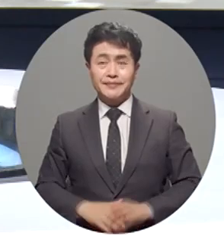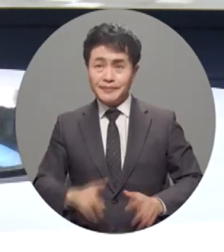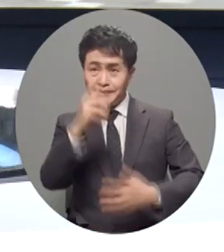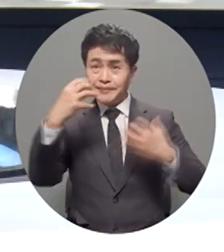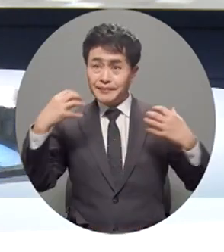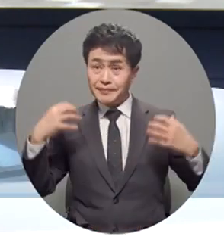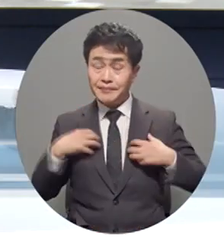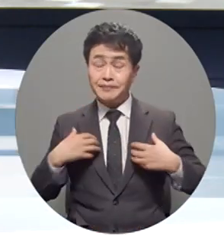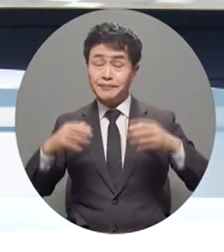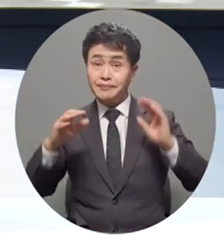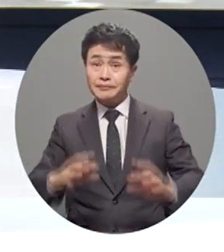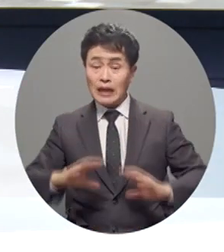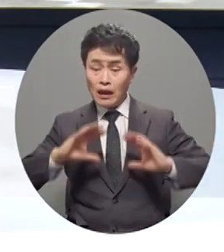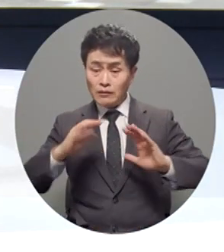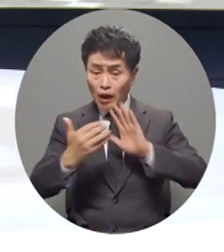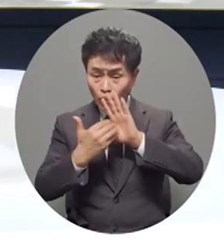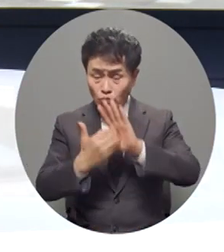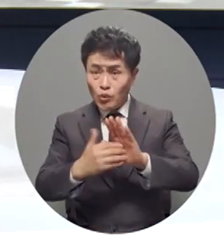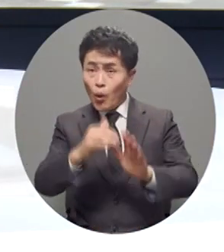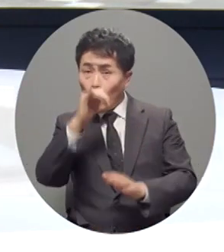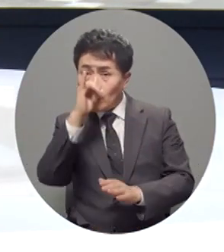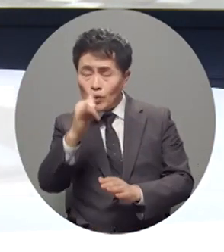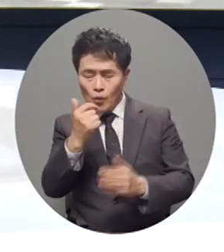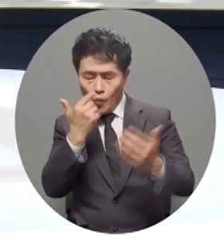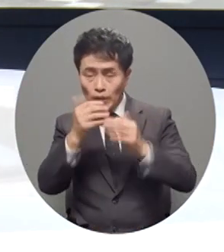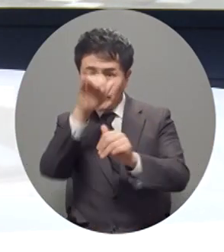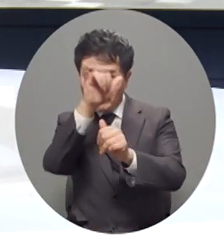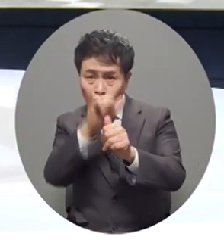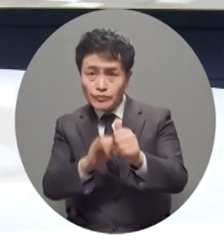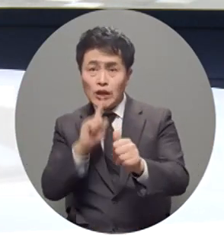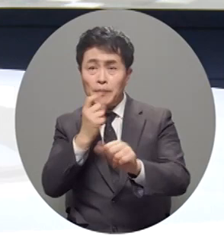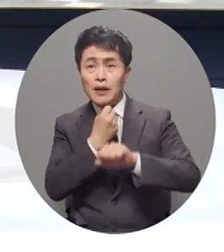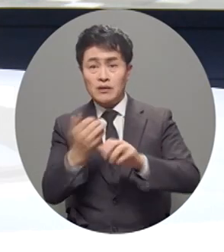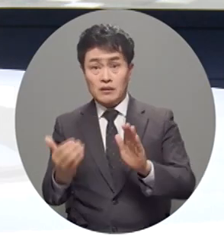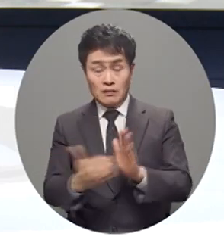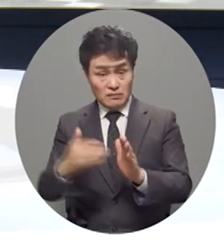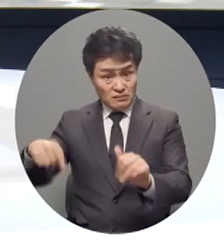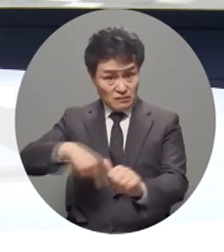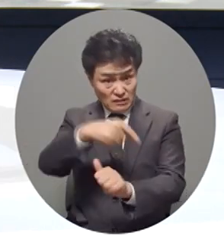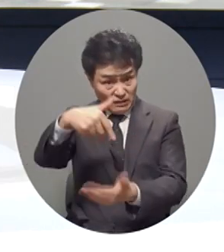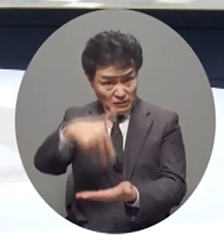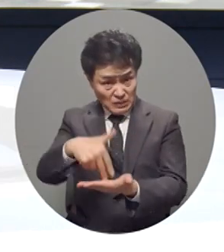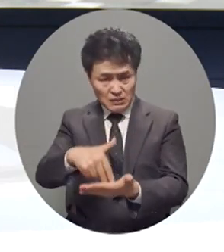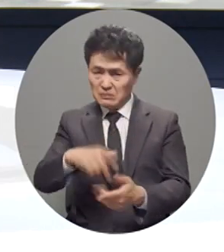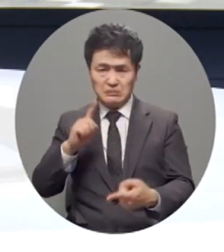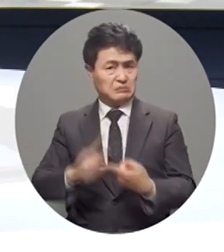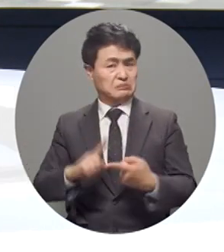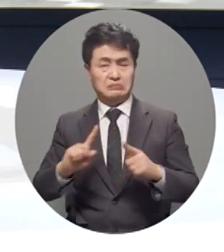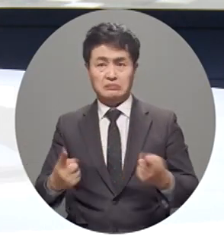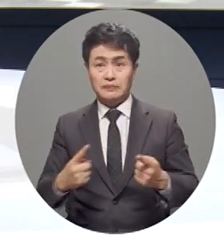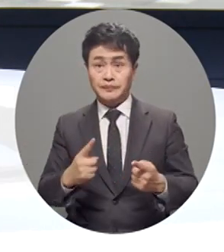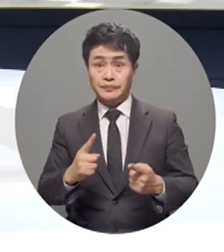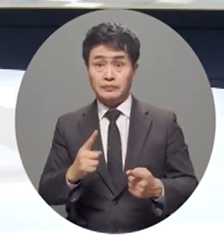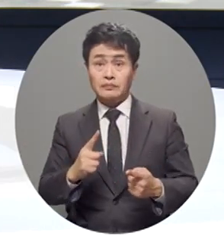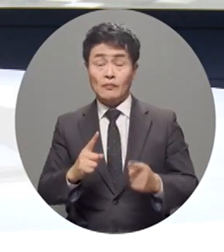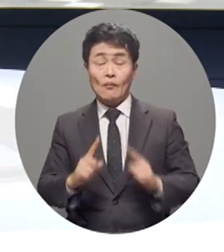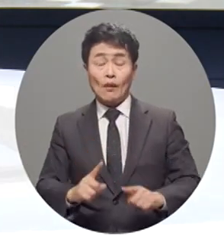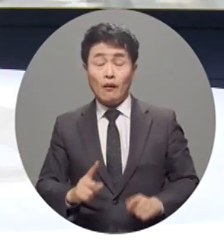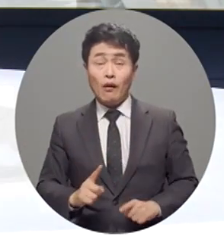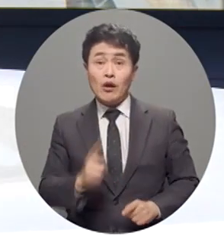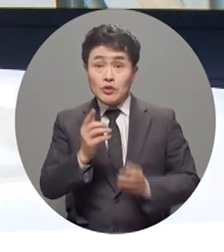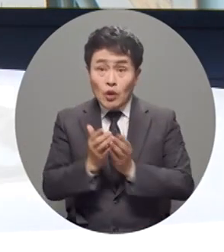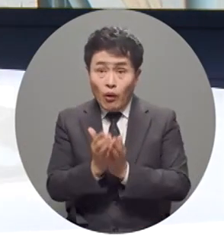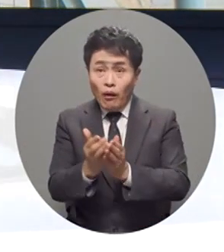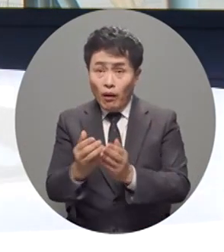정부가 이렇게 호국 영웅들을 확실히 예우하다 했지만 현실은 아직 그렇지 못합니다 안한 피격 사건이나